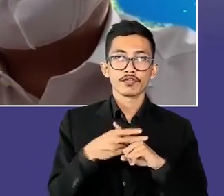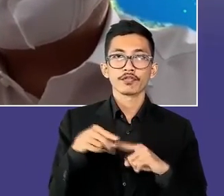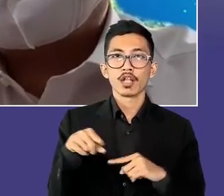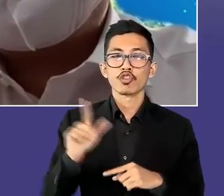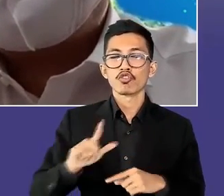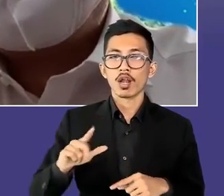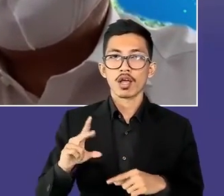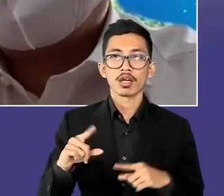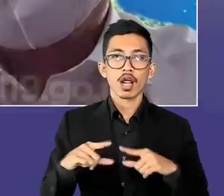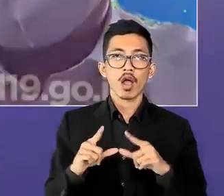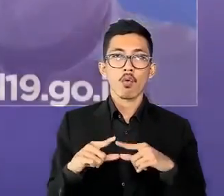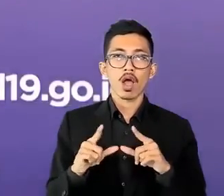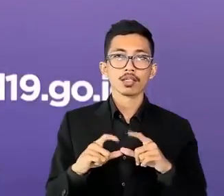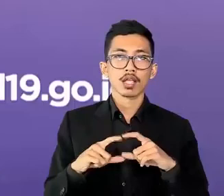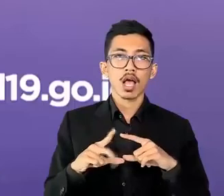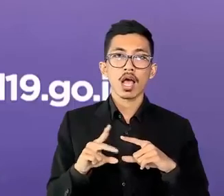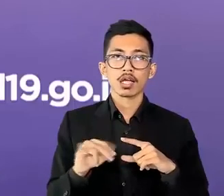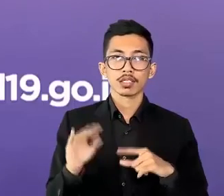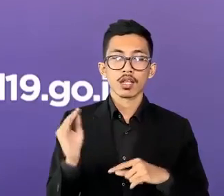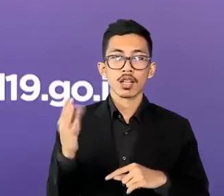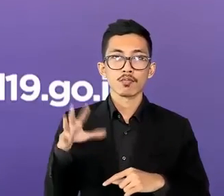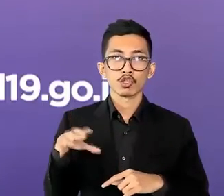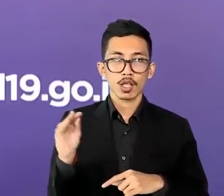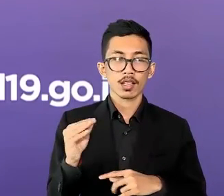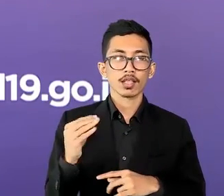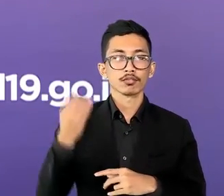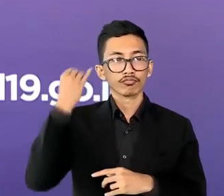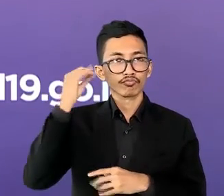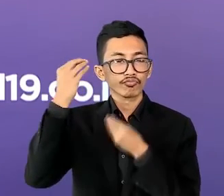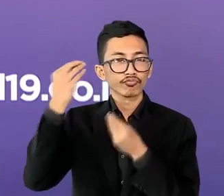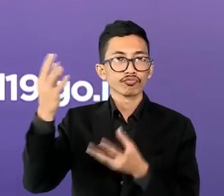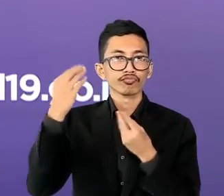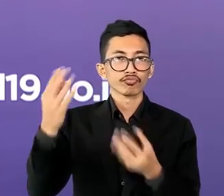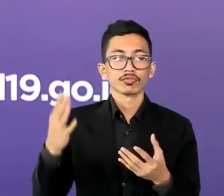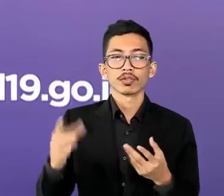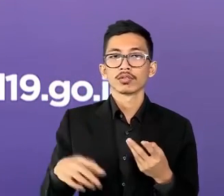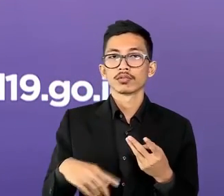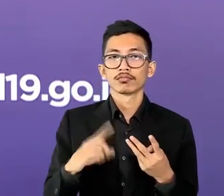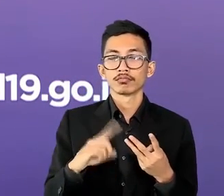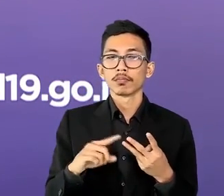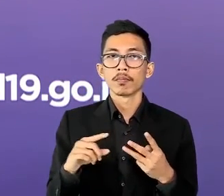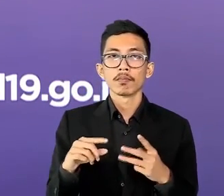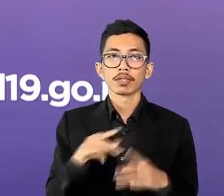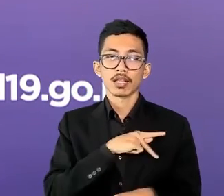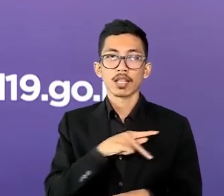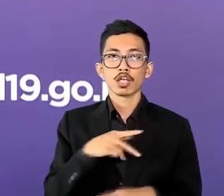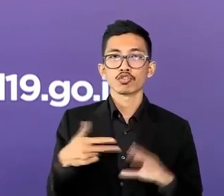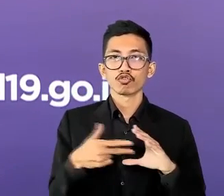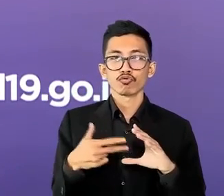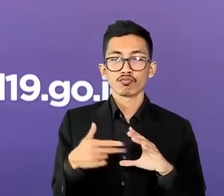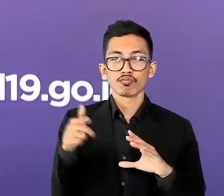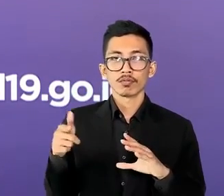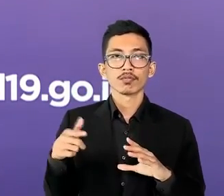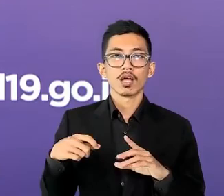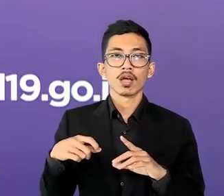Lurah Rawasari Jakarta Pusat yang sudah memberikan pengetahuannya juga, dan juga peserta Zoom dari Kabupaten Gunung Kidul Pak Bambang